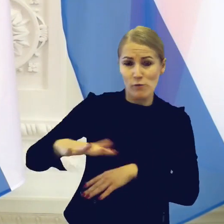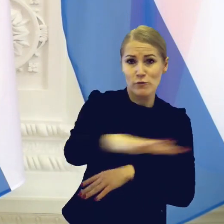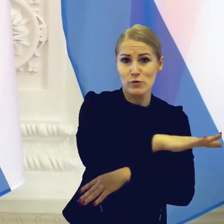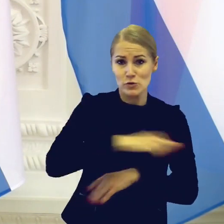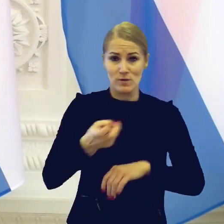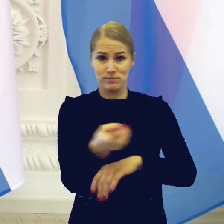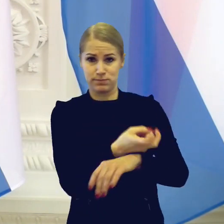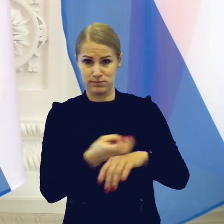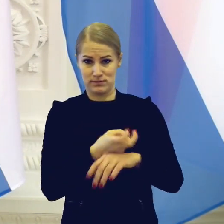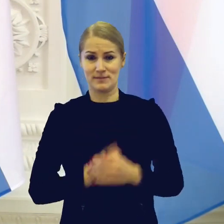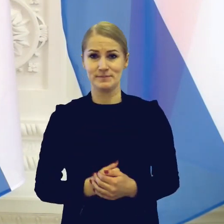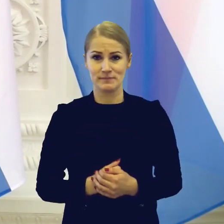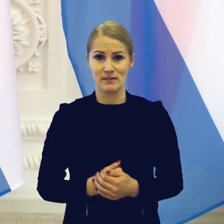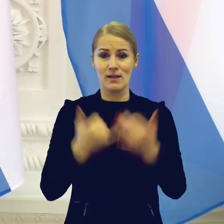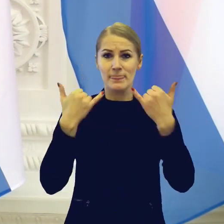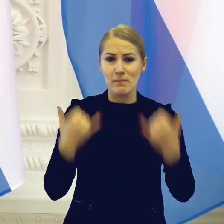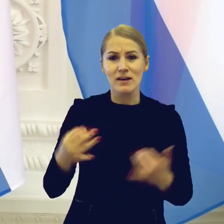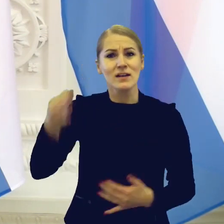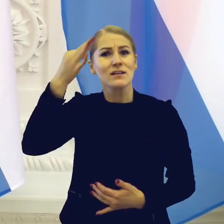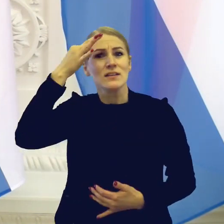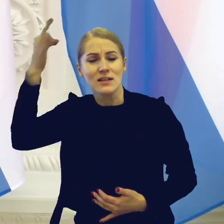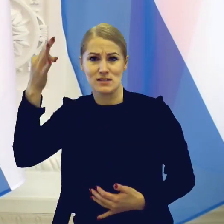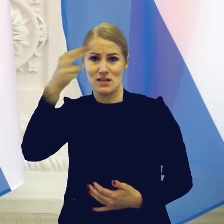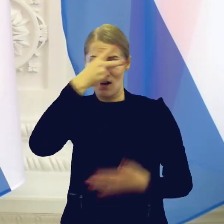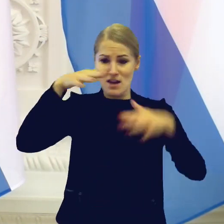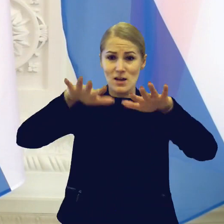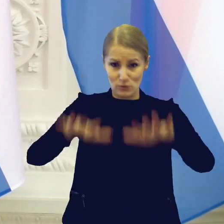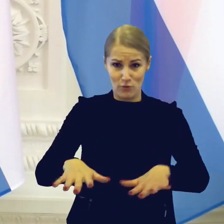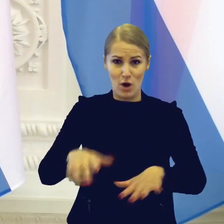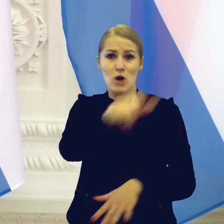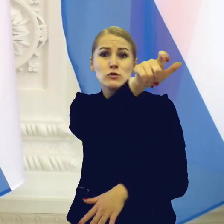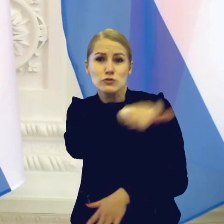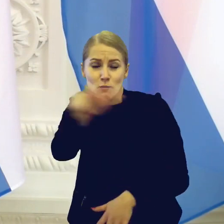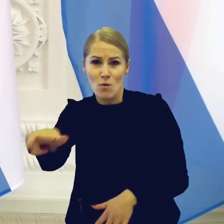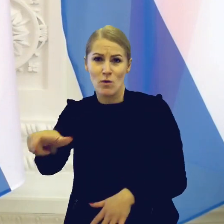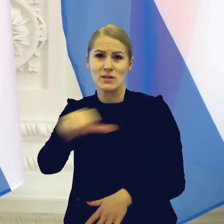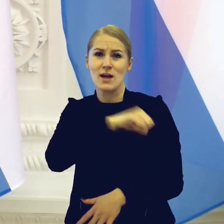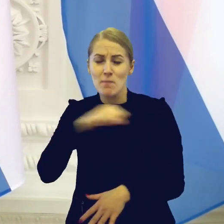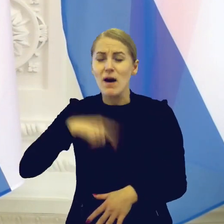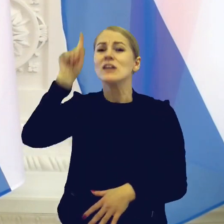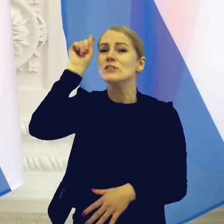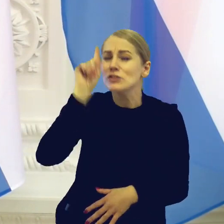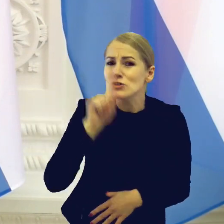kad suvoktume tą tiksliai, visi lietuviai puikiai žino, ką reiškia gyventi